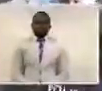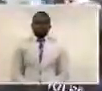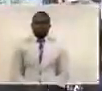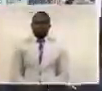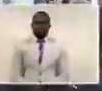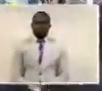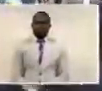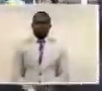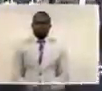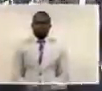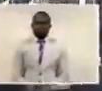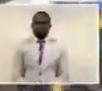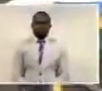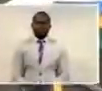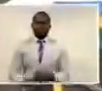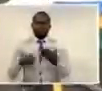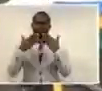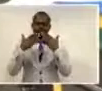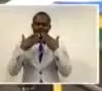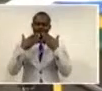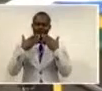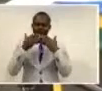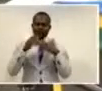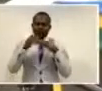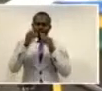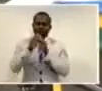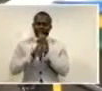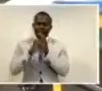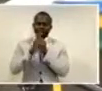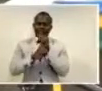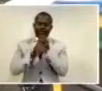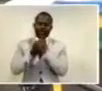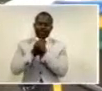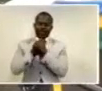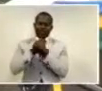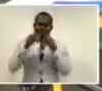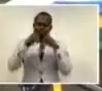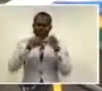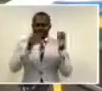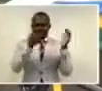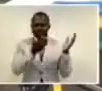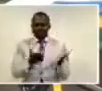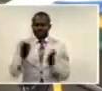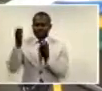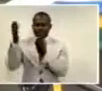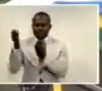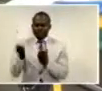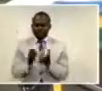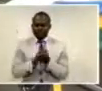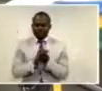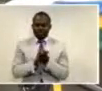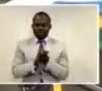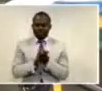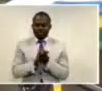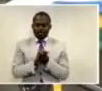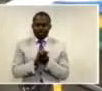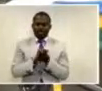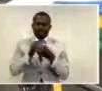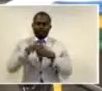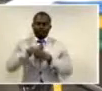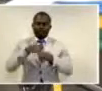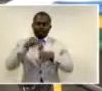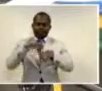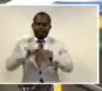reka dushimire umuyobozi w'akarere ka Rubavu ku ijambo ry'ikaze amaze kutugezaho muri uyu